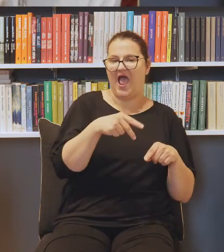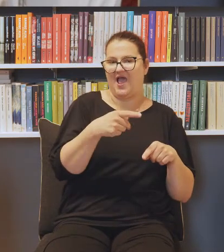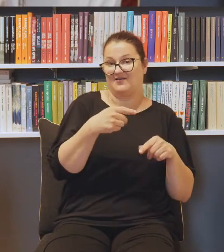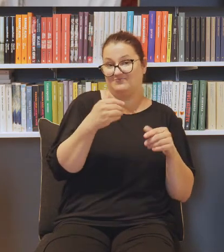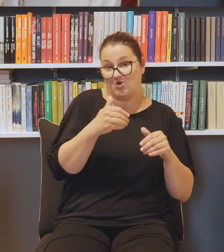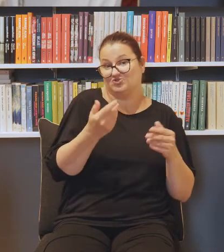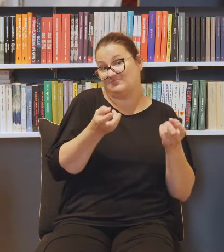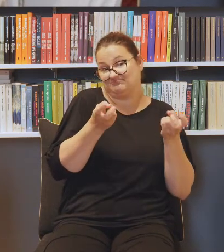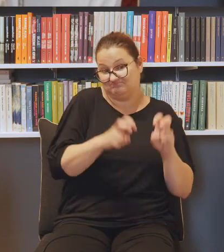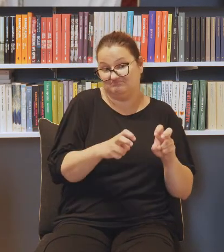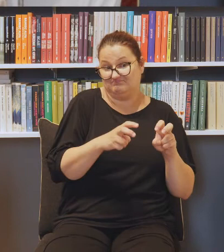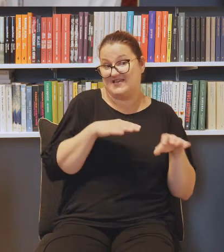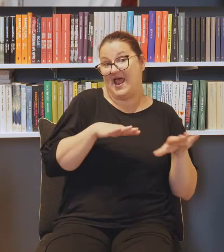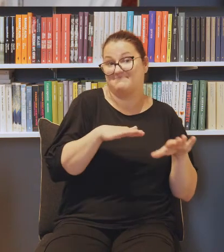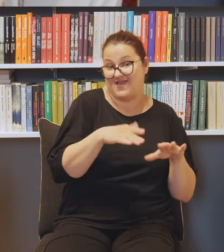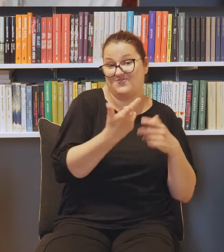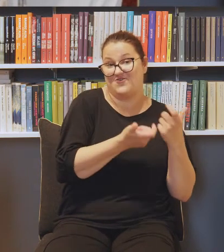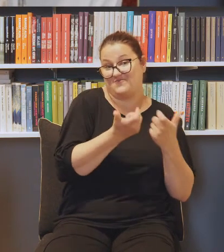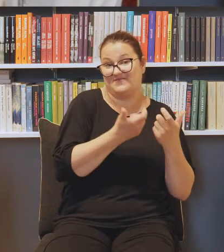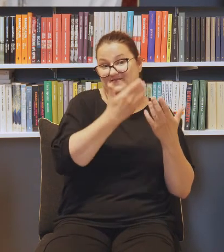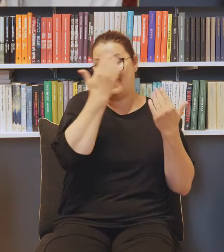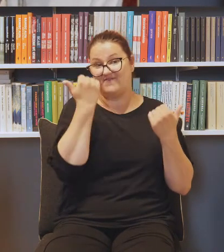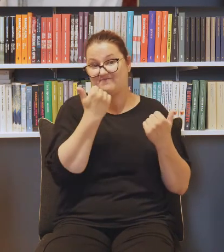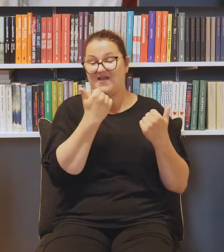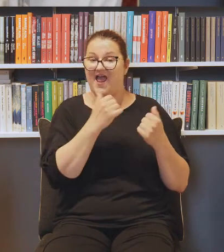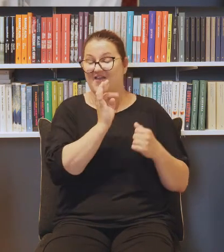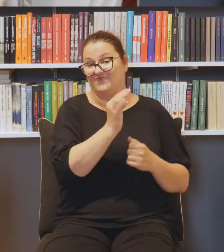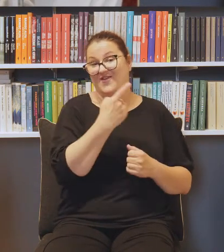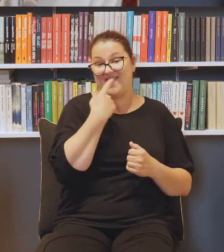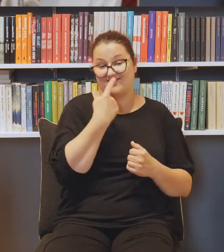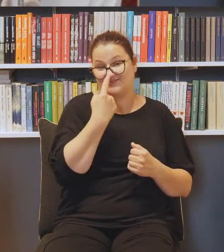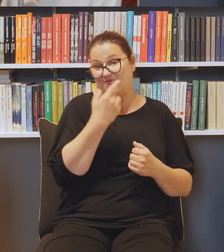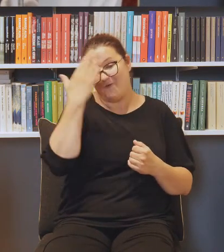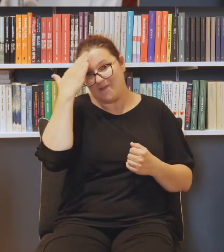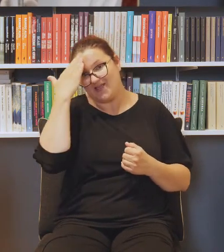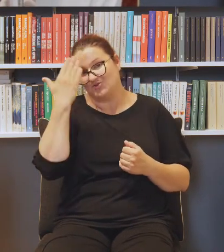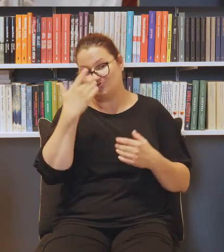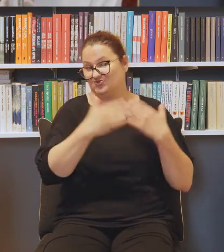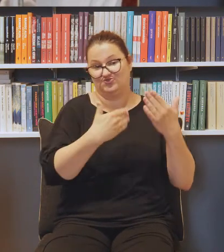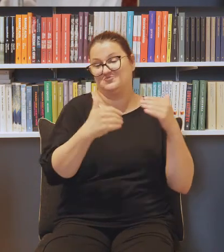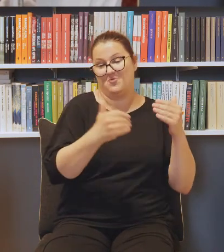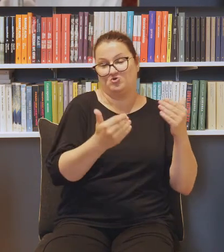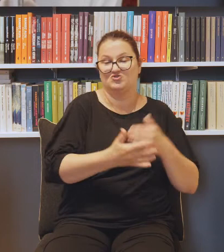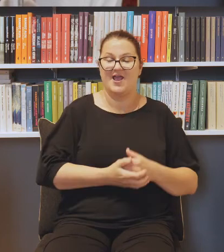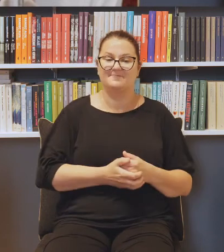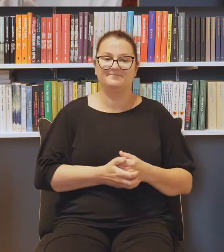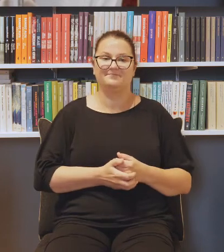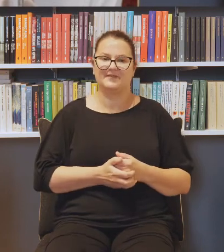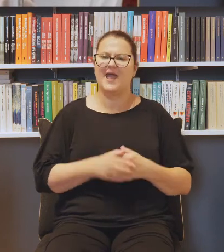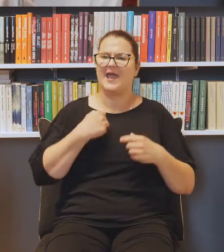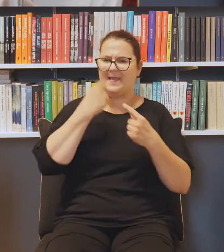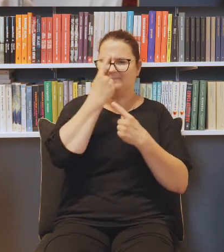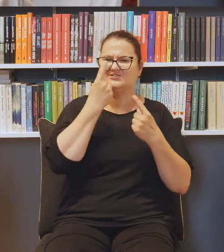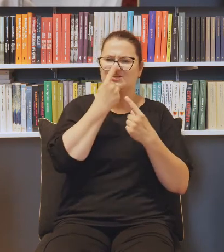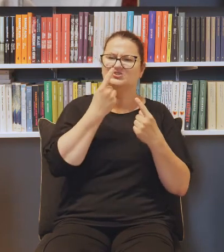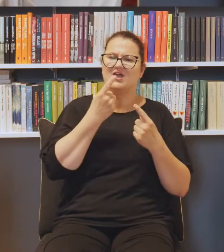zostać raperką, ale może te jej umiejętności językowe by mogły do tego doprowadzić. Ale myślę, że w ogóle